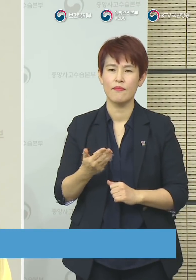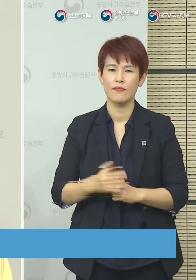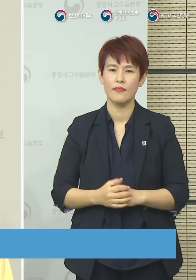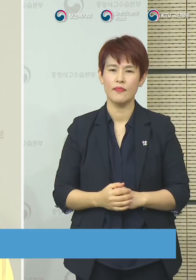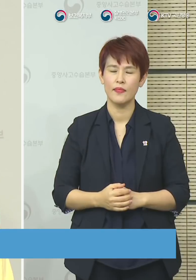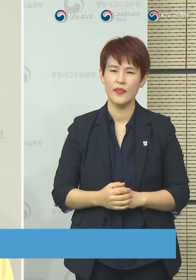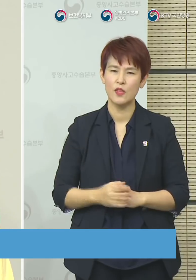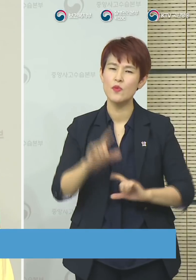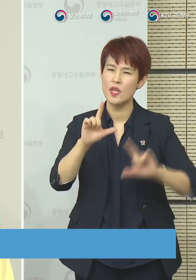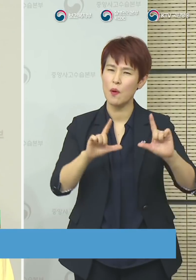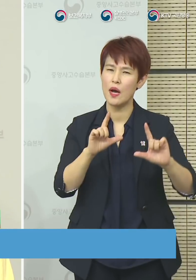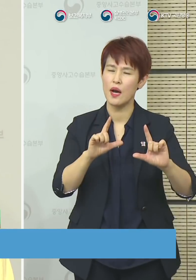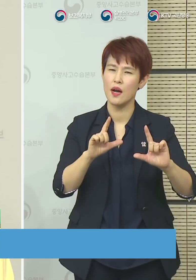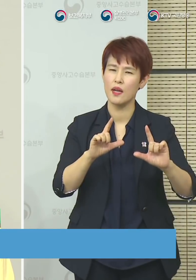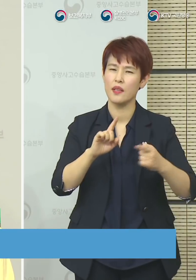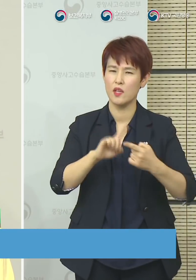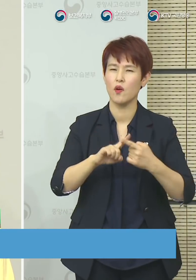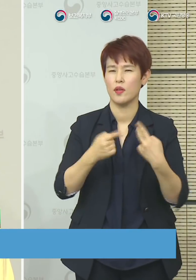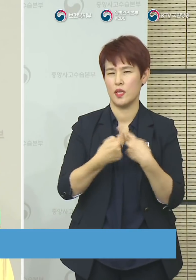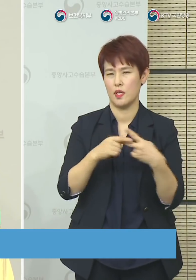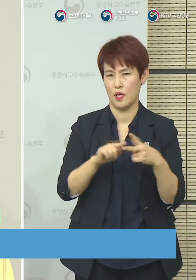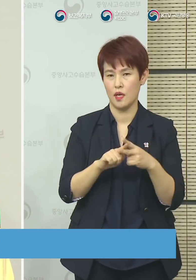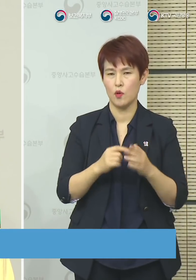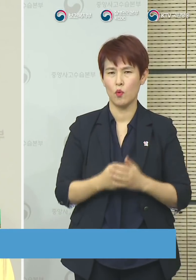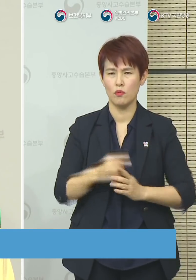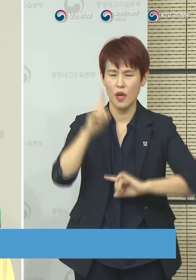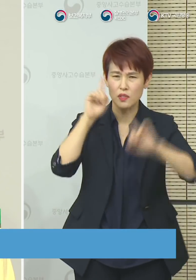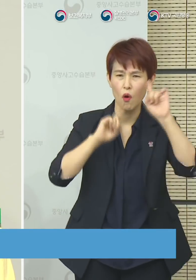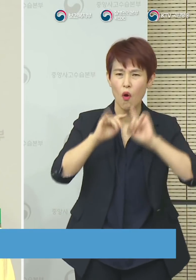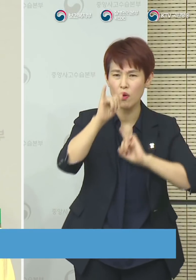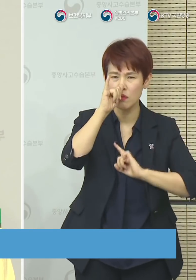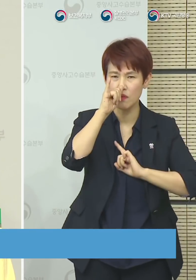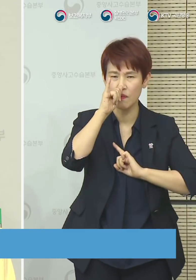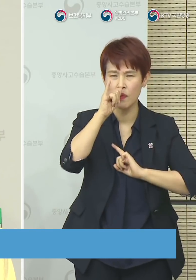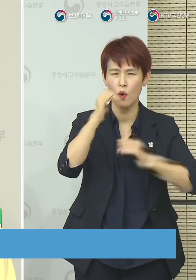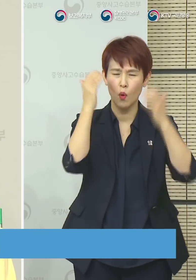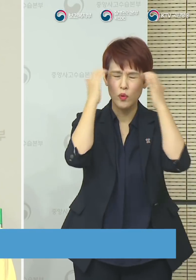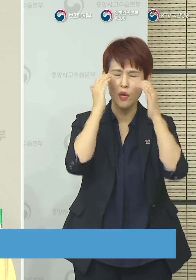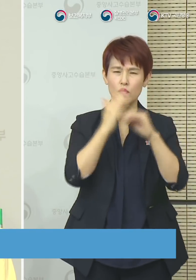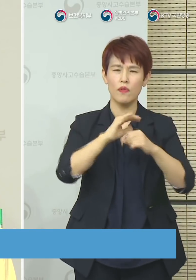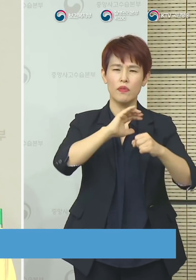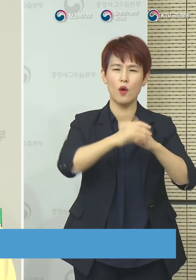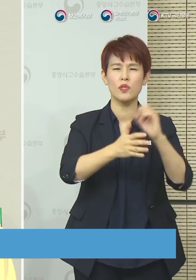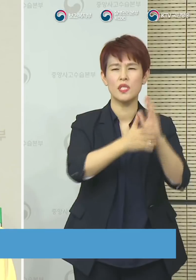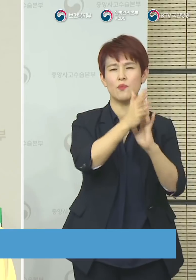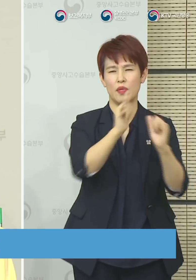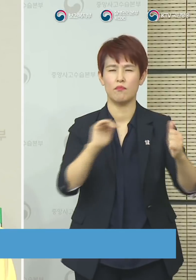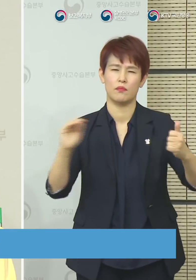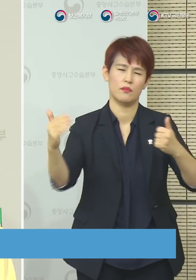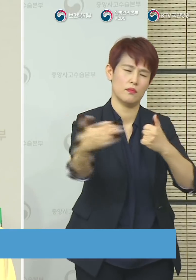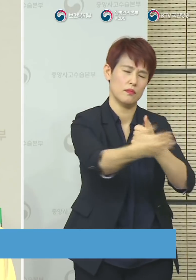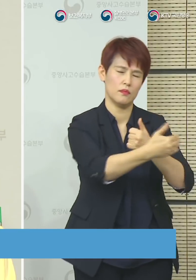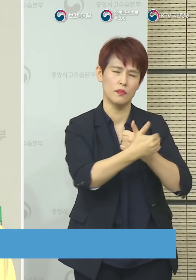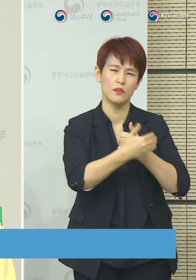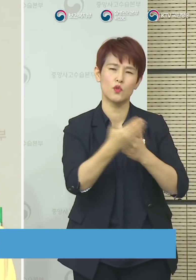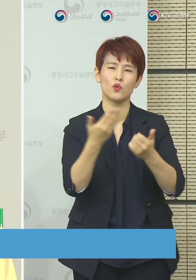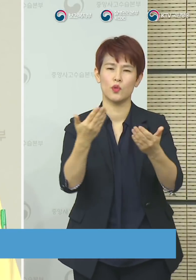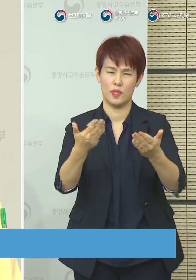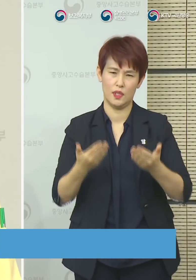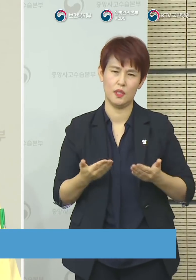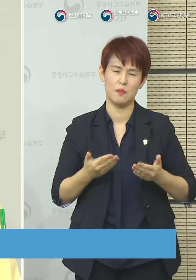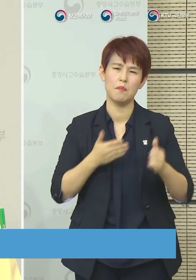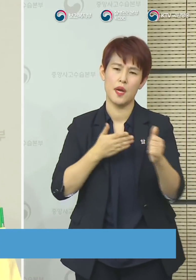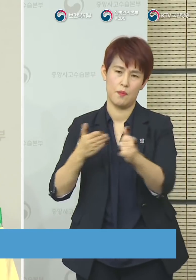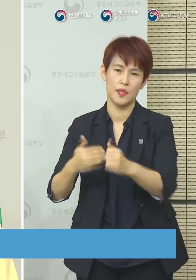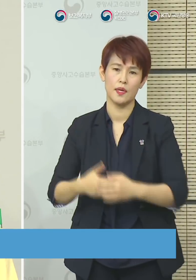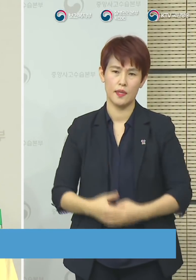이러한 현 상황을 이용하고 특히 상처받고 있는 고생하고 있는 대구 시민들을 포용하고 보듬어내는 이러한